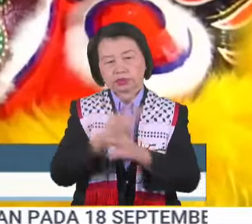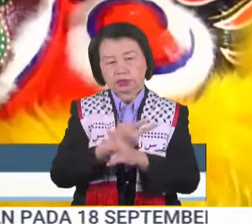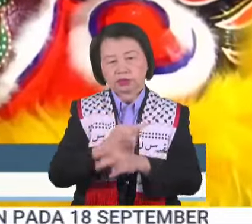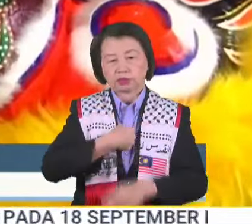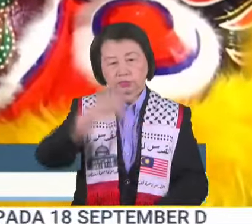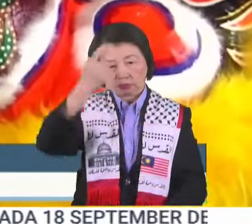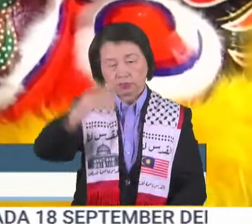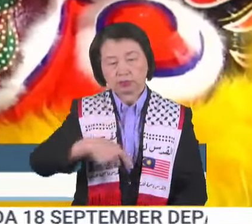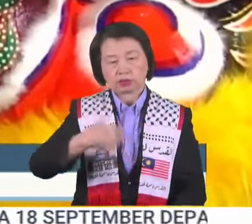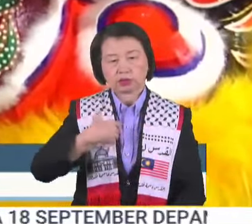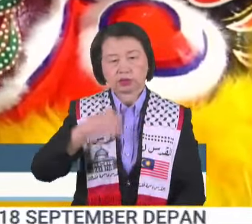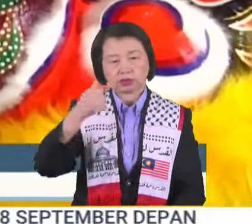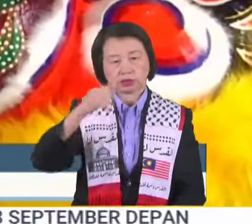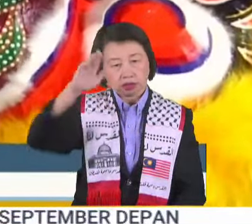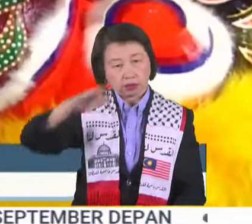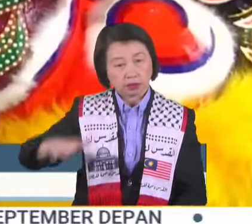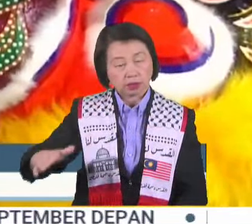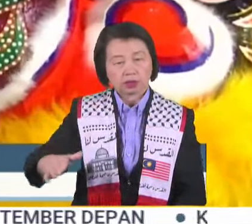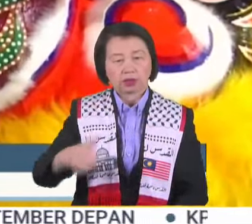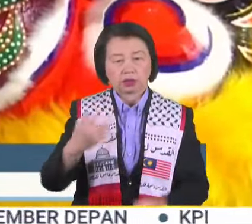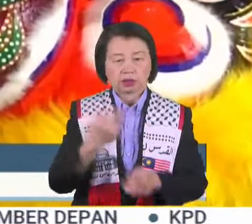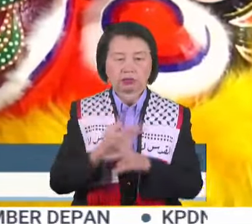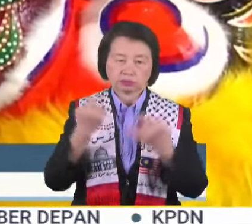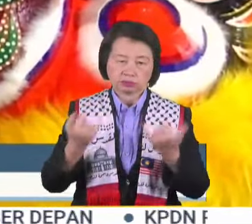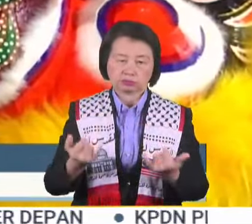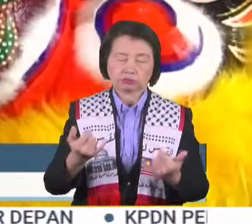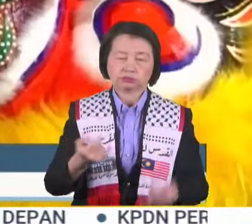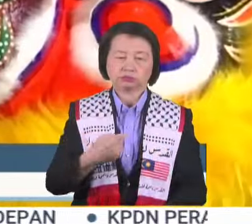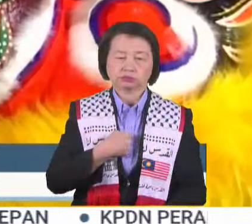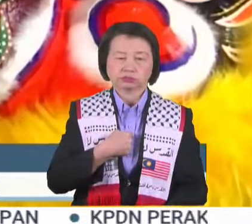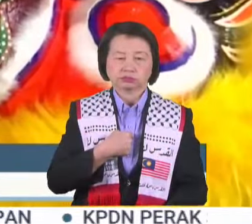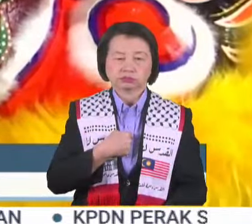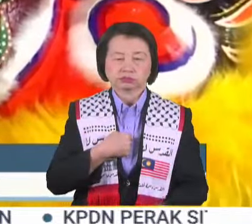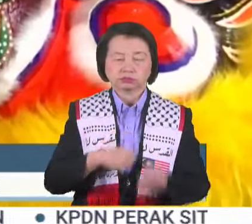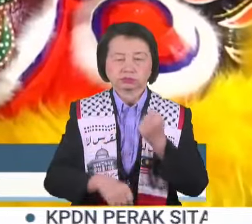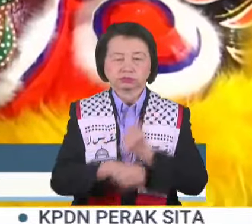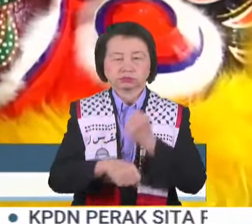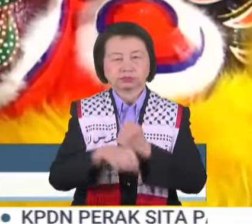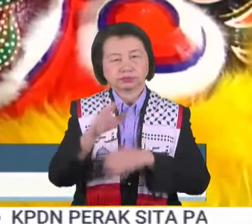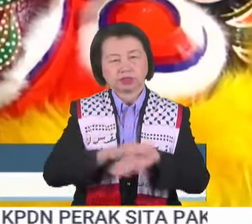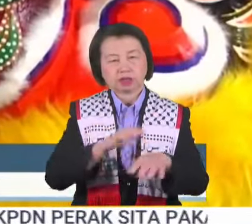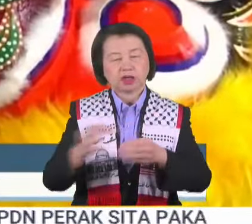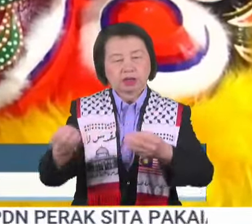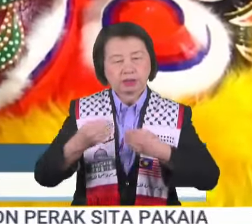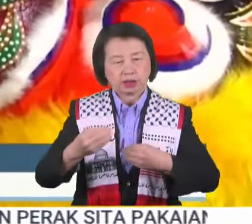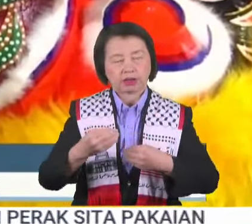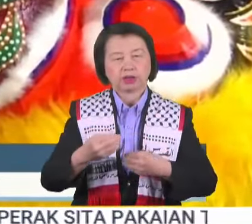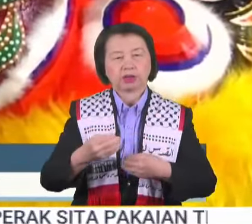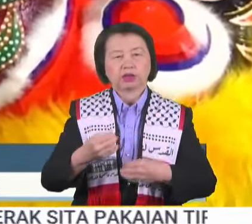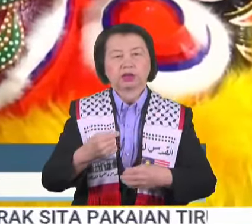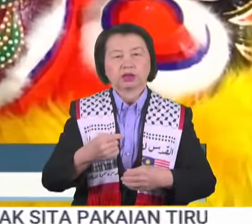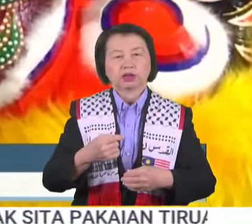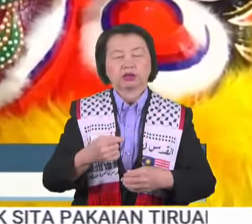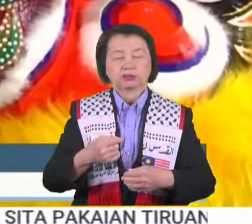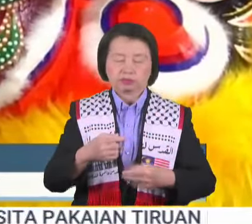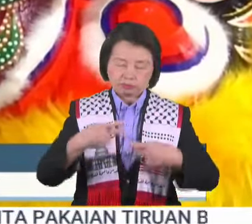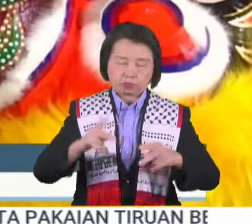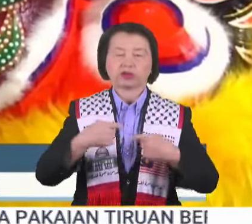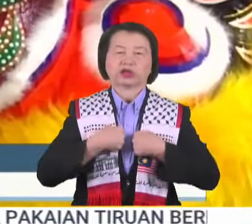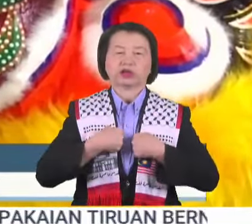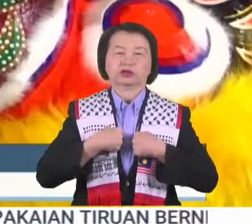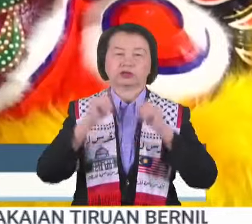seorang artis guru. Ini kali pun itu kelas tangan kasih chance saya. Makanya saya datang buat